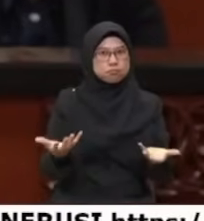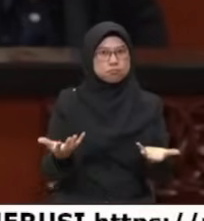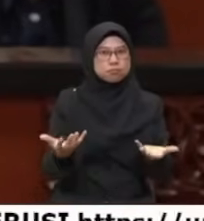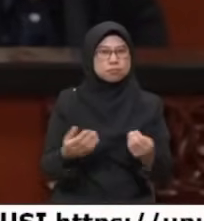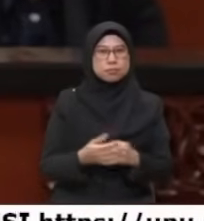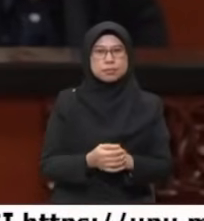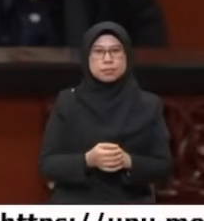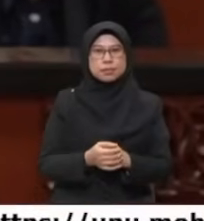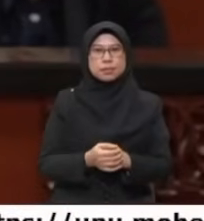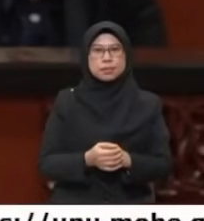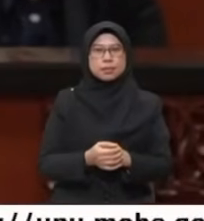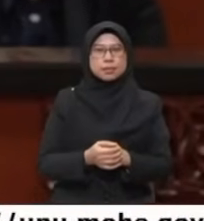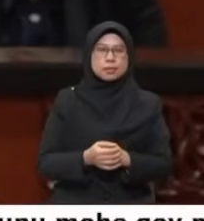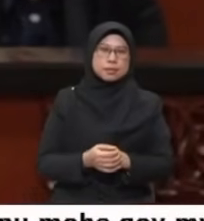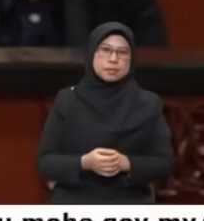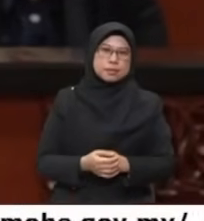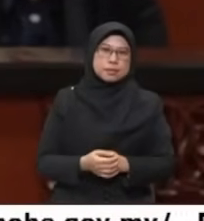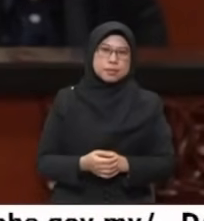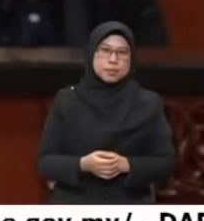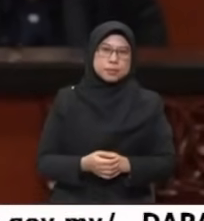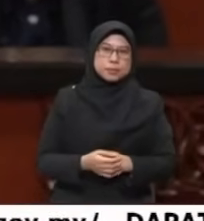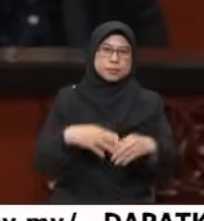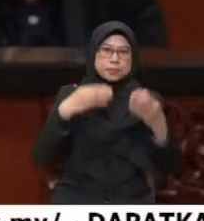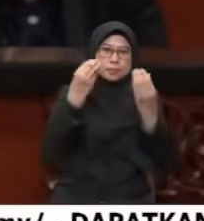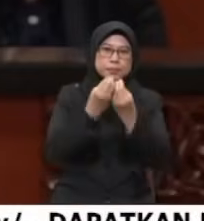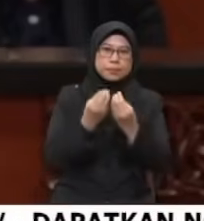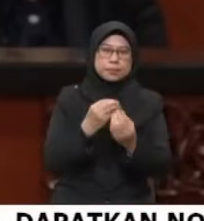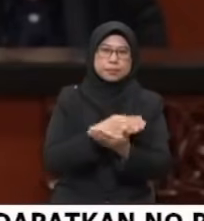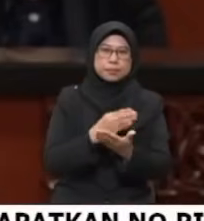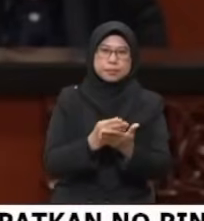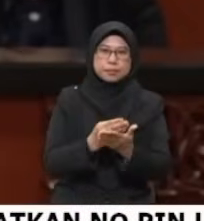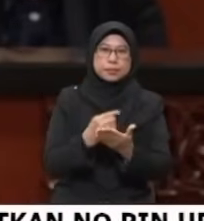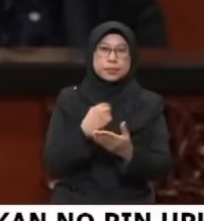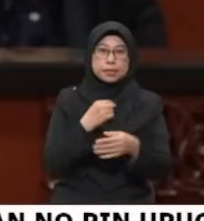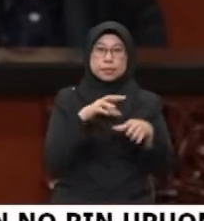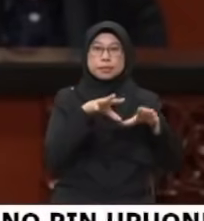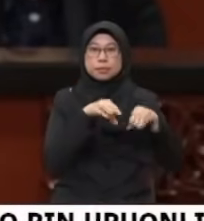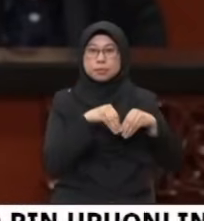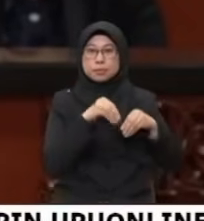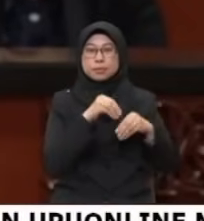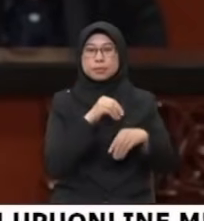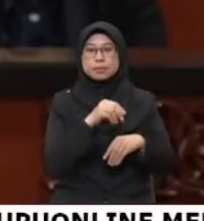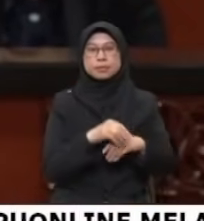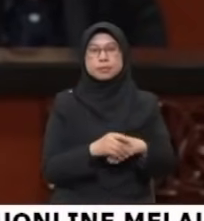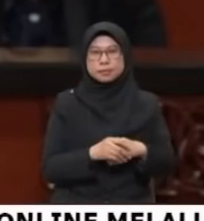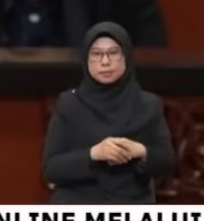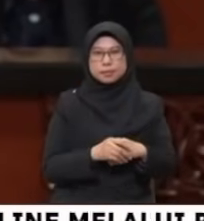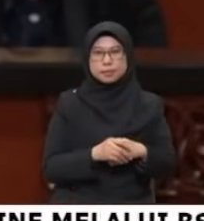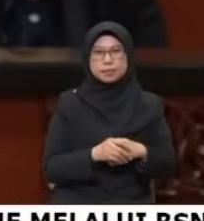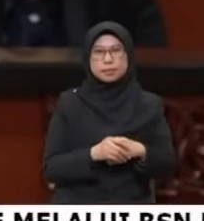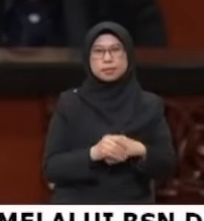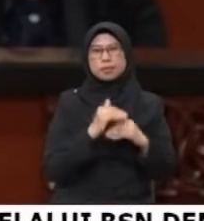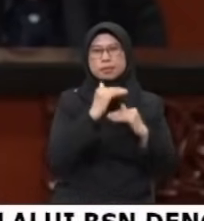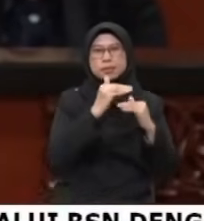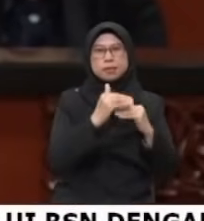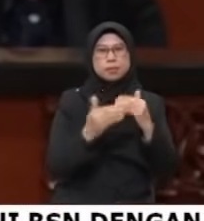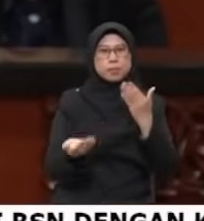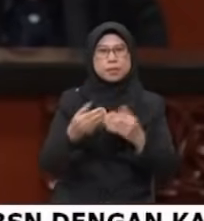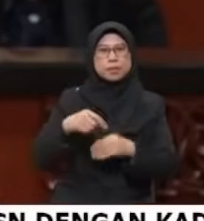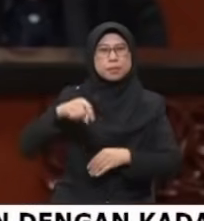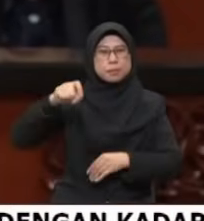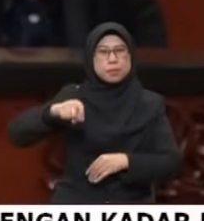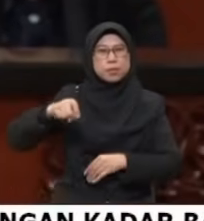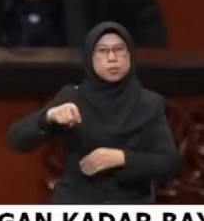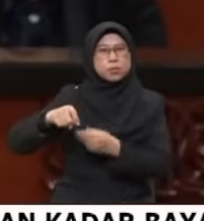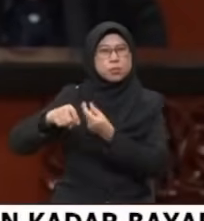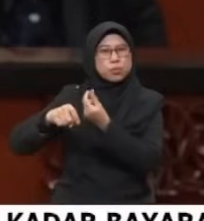jadi ingin saya tekankan di sini bahawa jumlah peruntukan yang kita terima adalah sangat terhad berbanding keperluan Sebenarnya saya tekankan